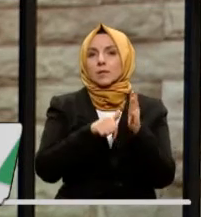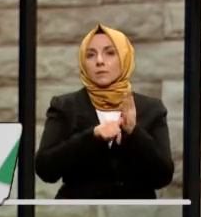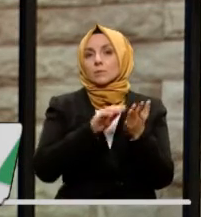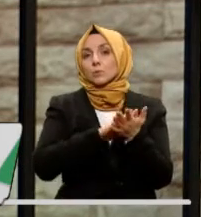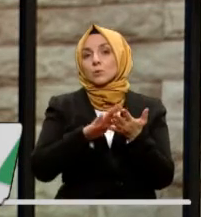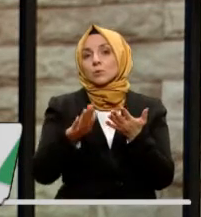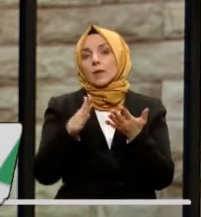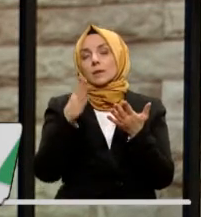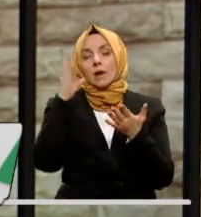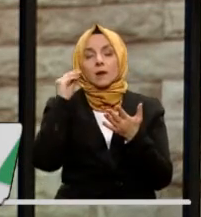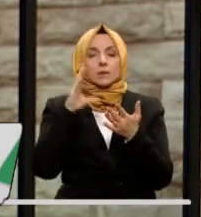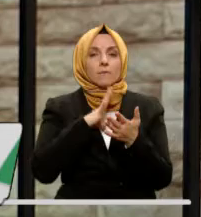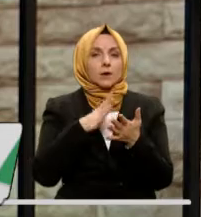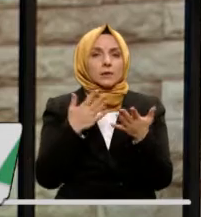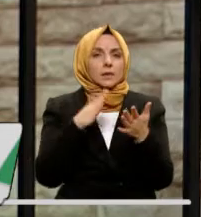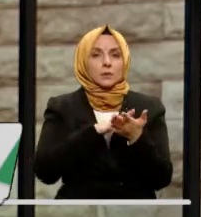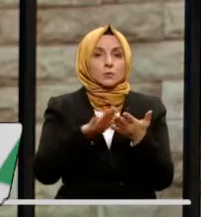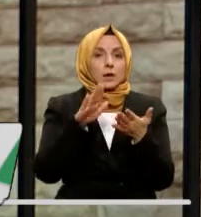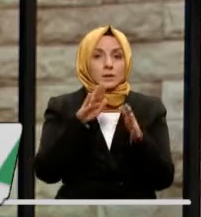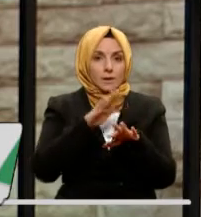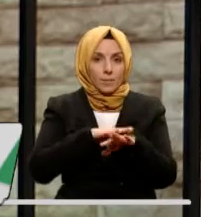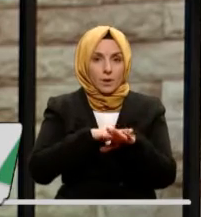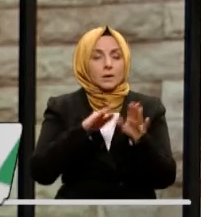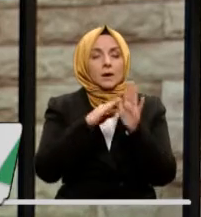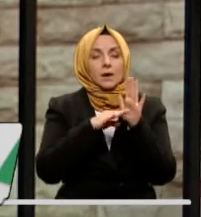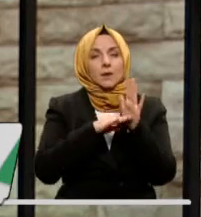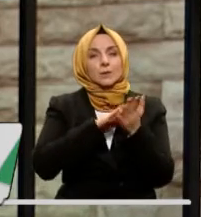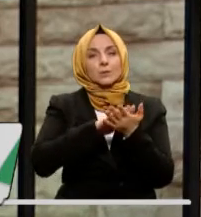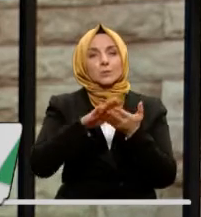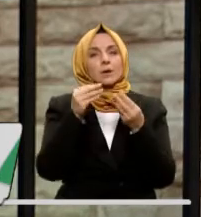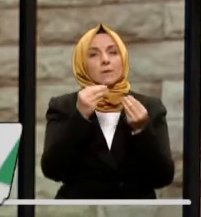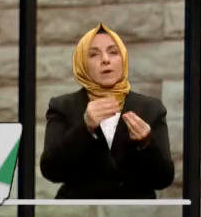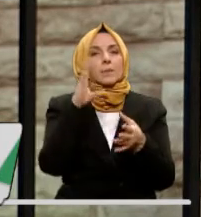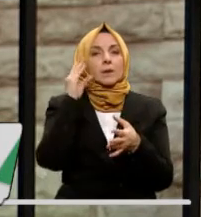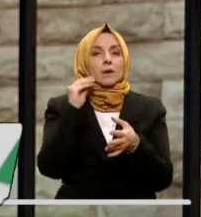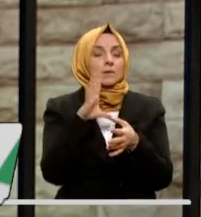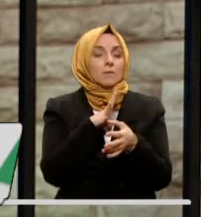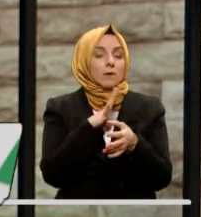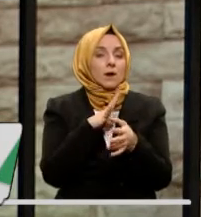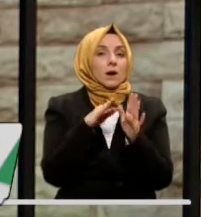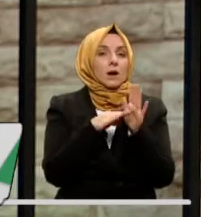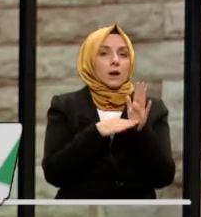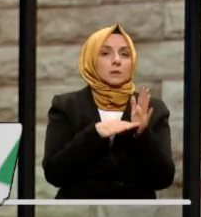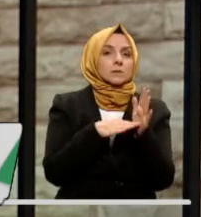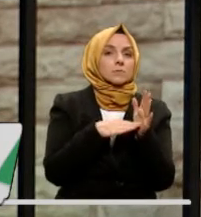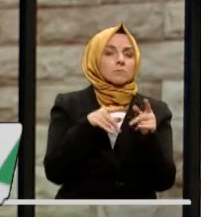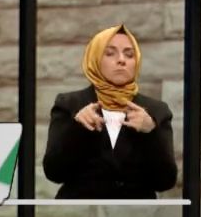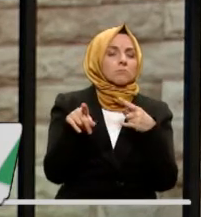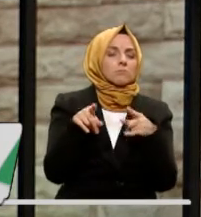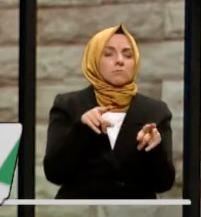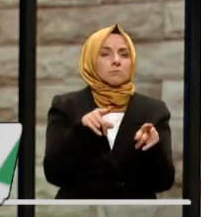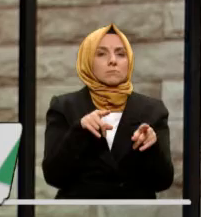düzenlemek demektir Neyi düzenlemek hayatı düzenlemek demektir yani hayatın herhangi bir kısmında bölümünde